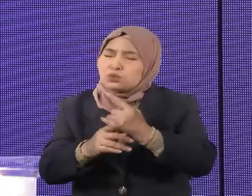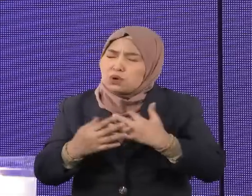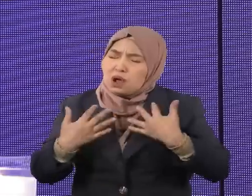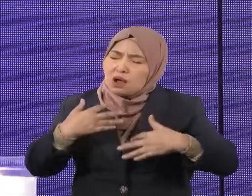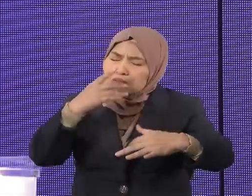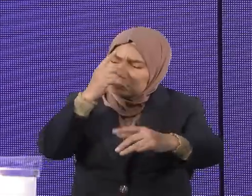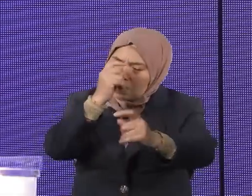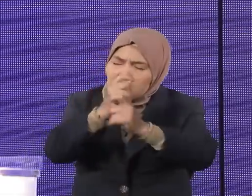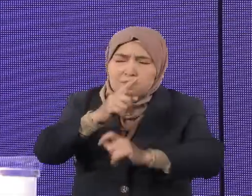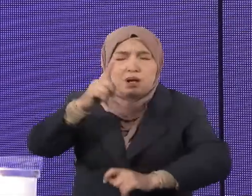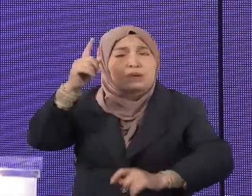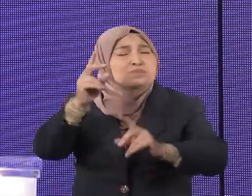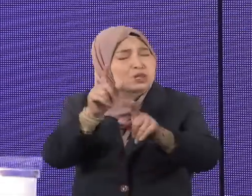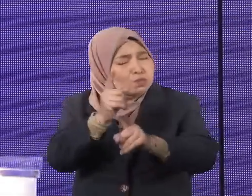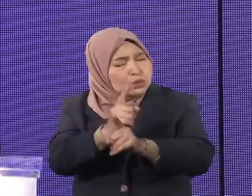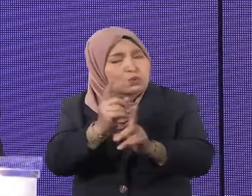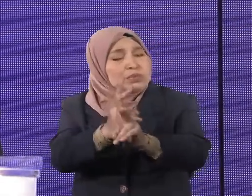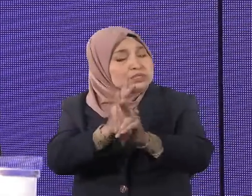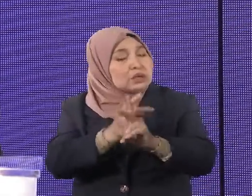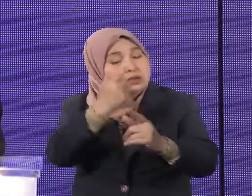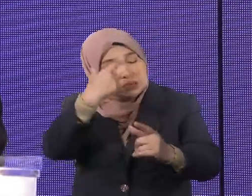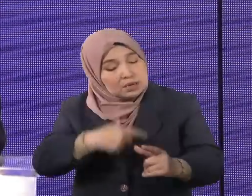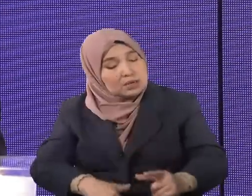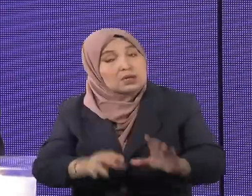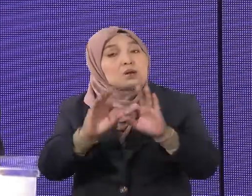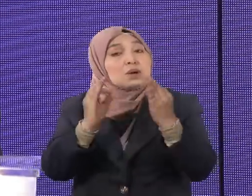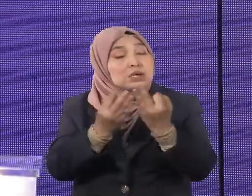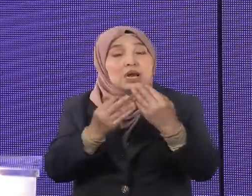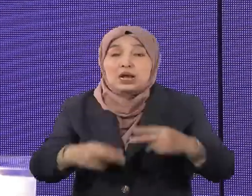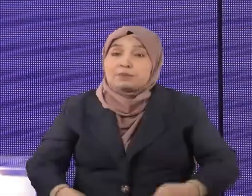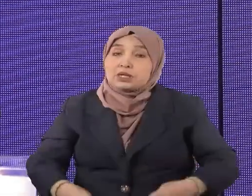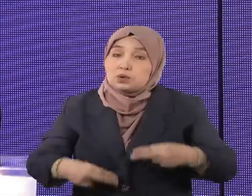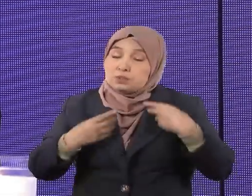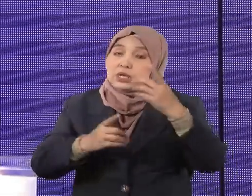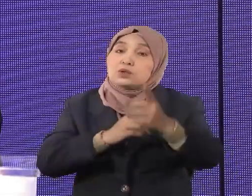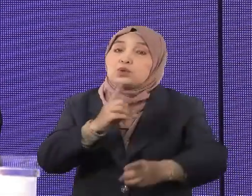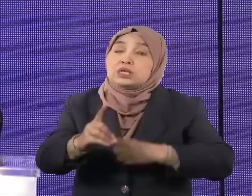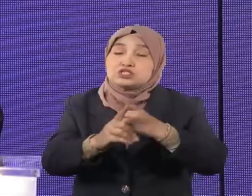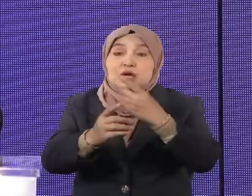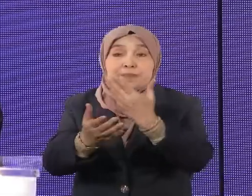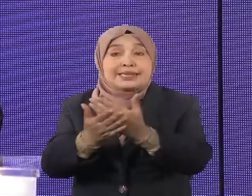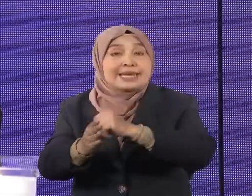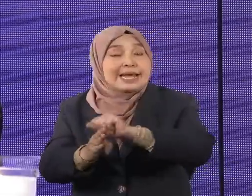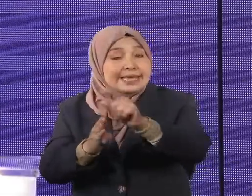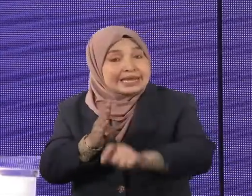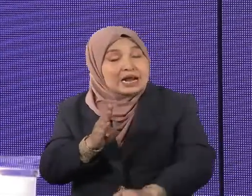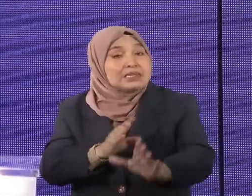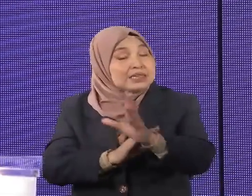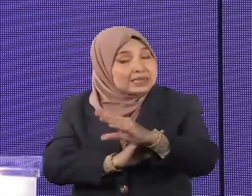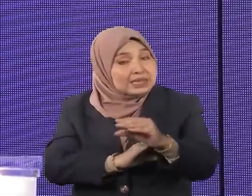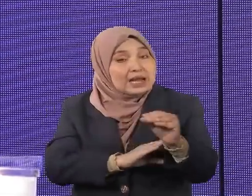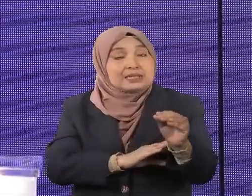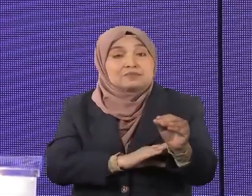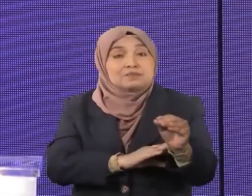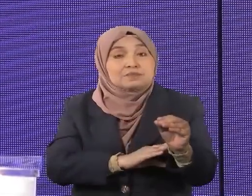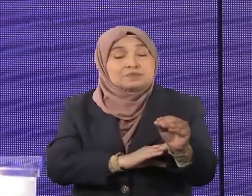ingin menjaga dirinya dan juga keluarganya dalam hidup di dunia sampai di akhirat. Dan lilladzina taqaw